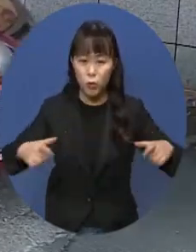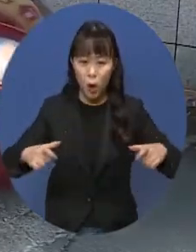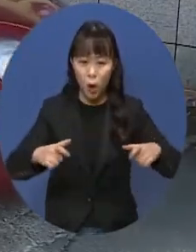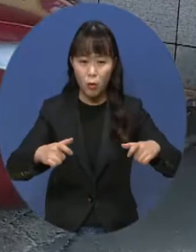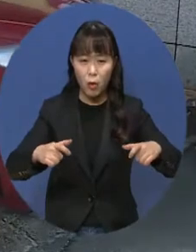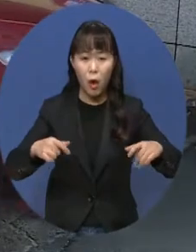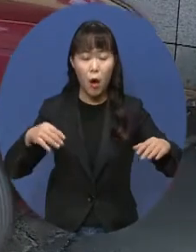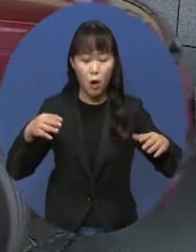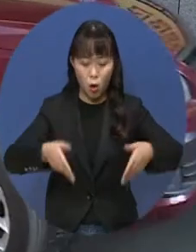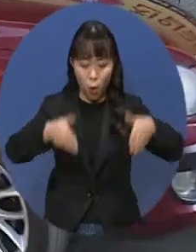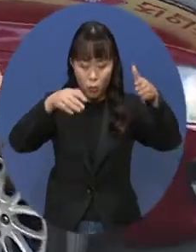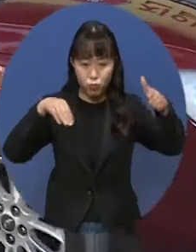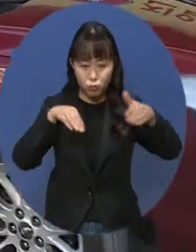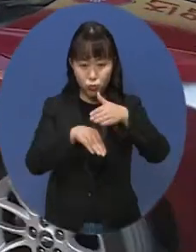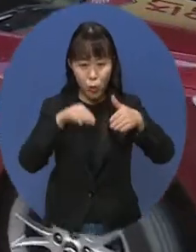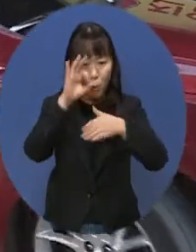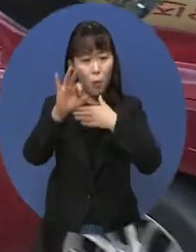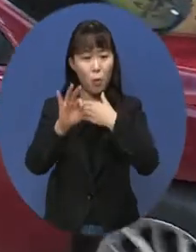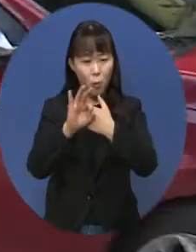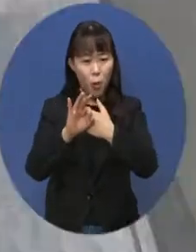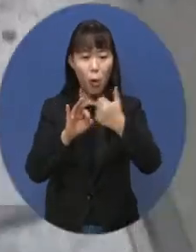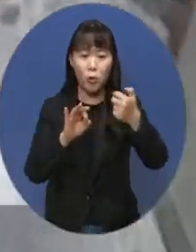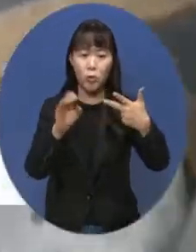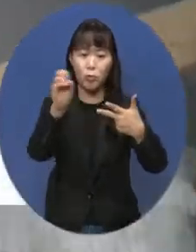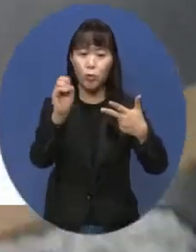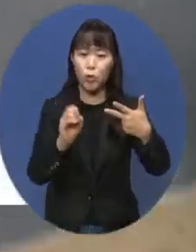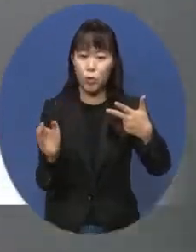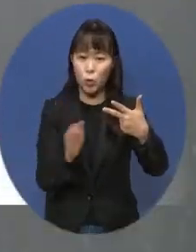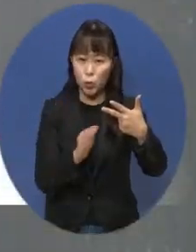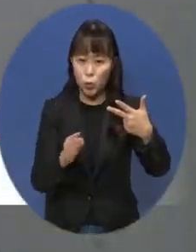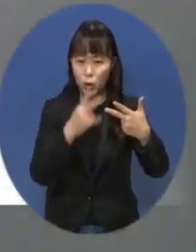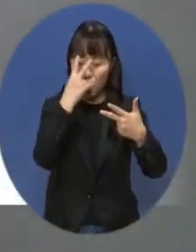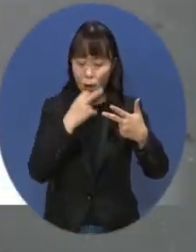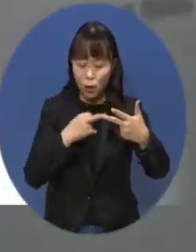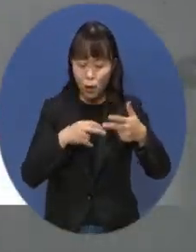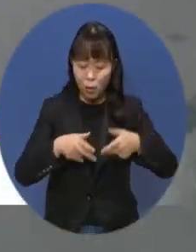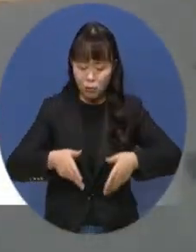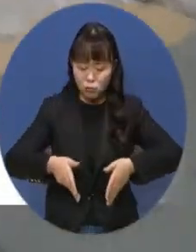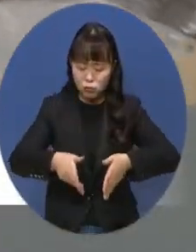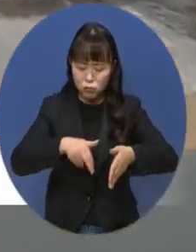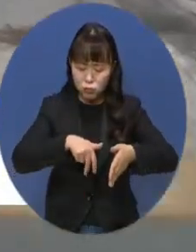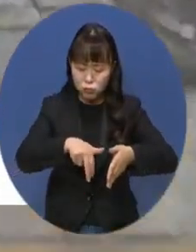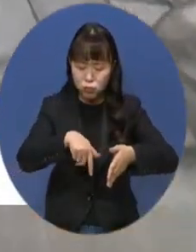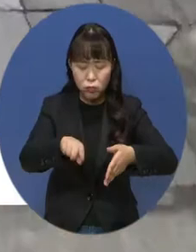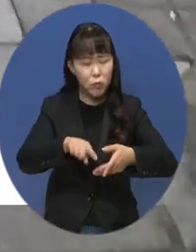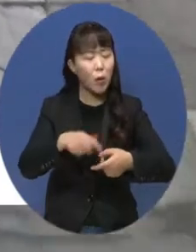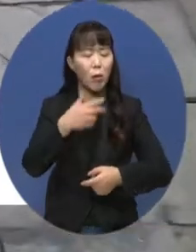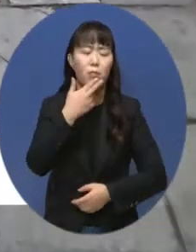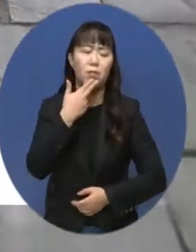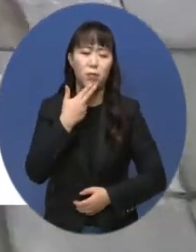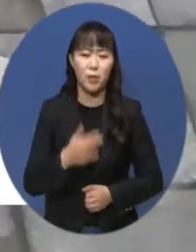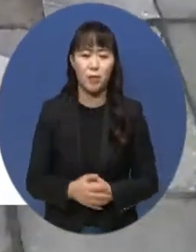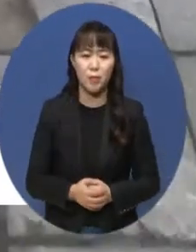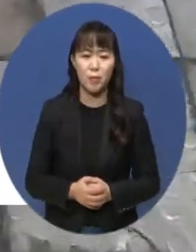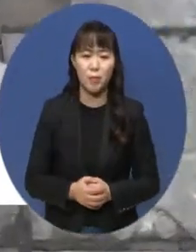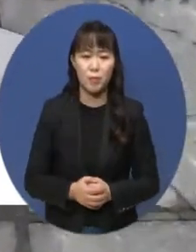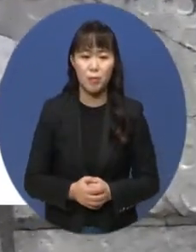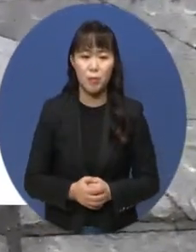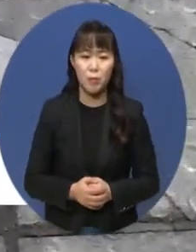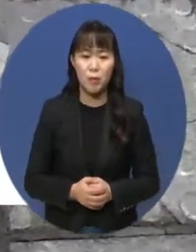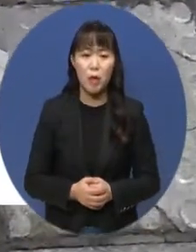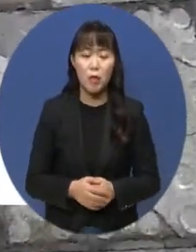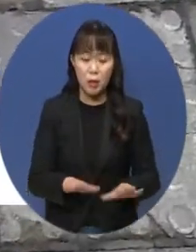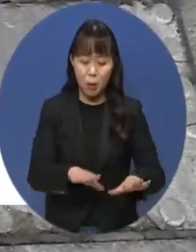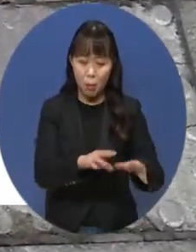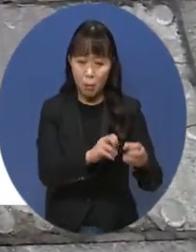진출입로 100 개 소 중 57% 는 점자블록이 미 설치된 것으로 들어왔습니다 점자블록 이